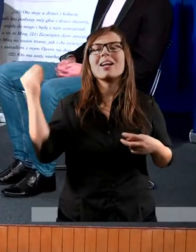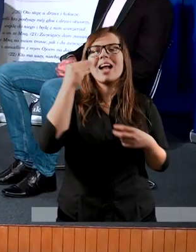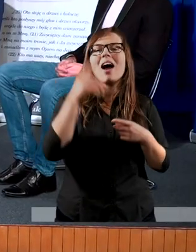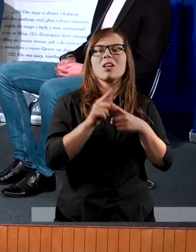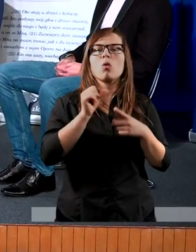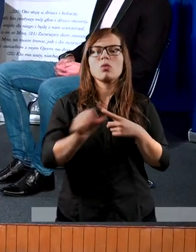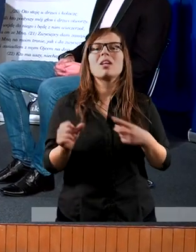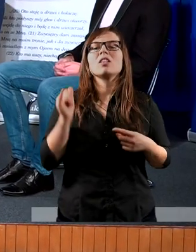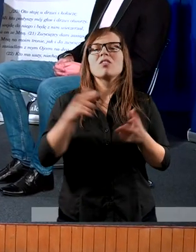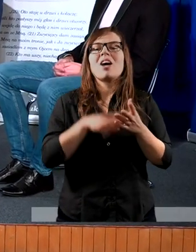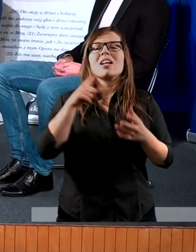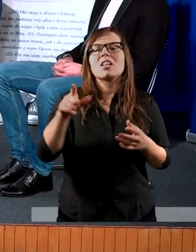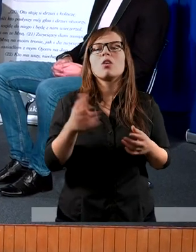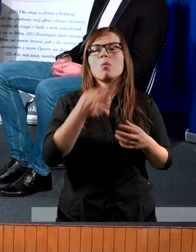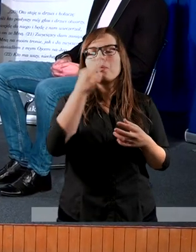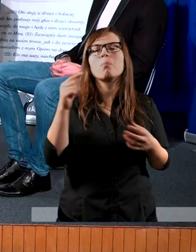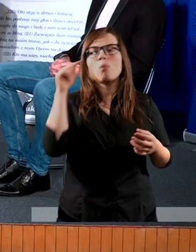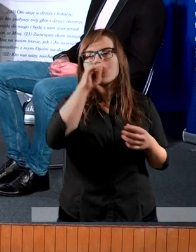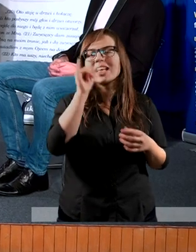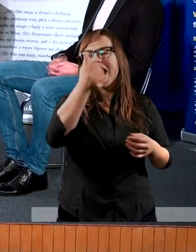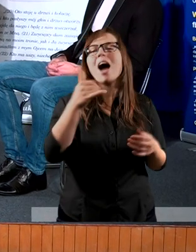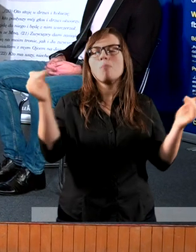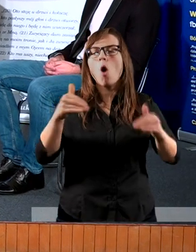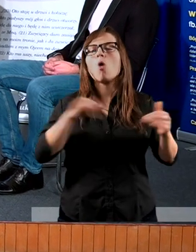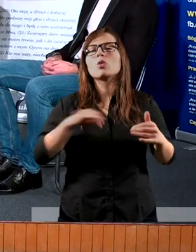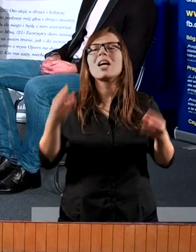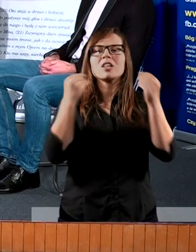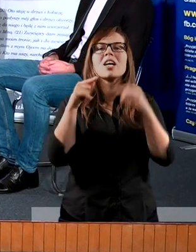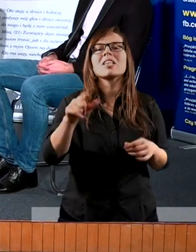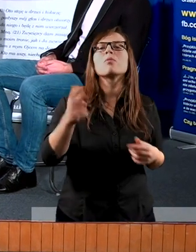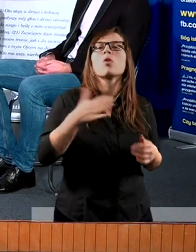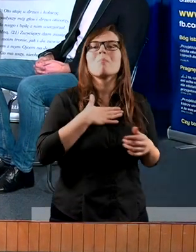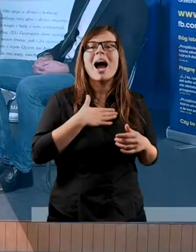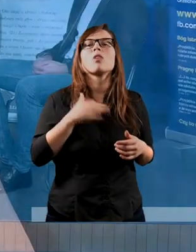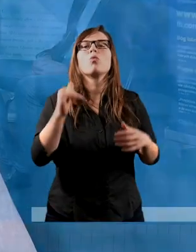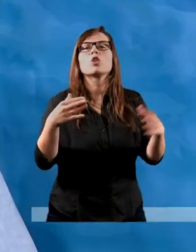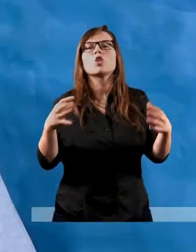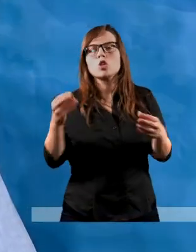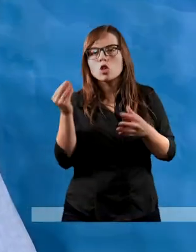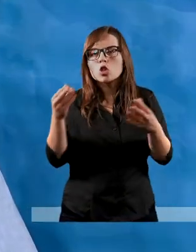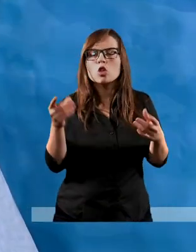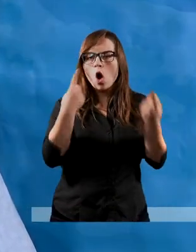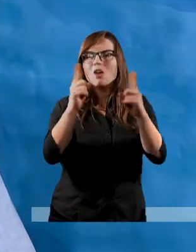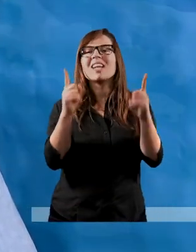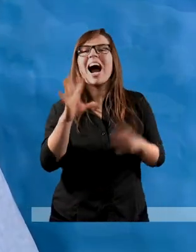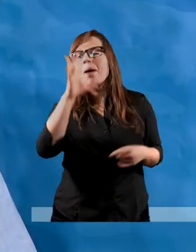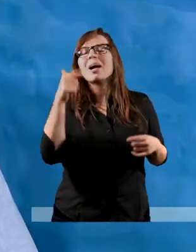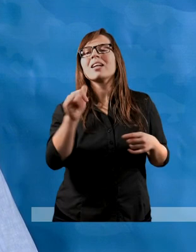naukowe i właśnie, że ludzie, którzy potrafią się cieszyć drobiazgami, dostrzegać piękno w